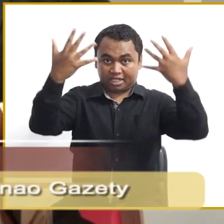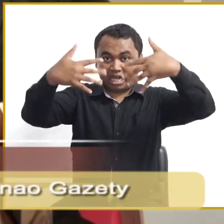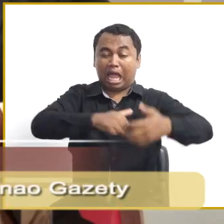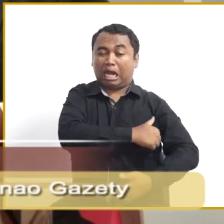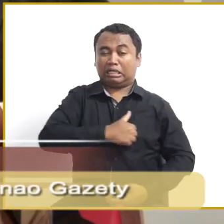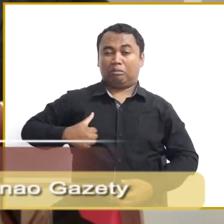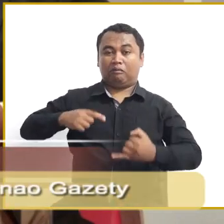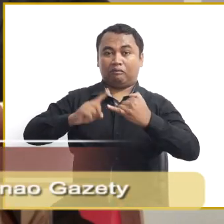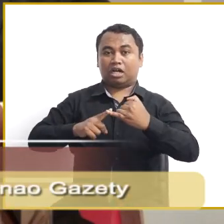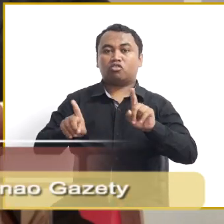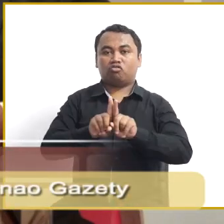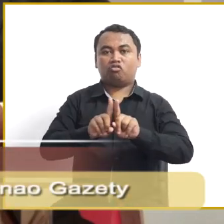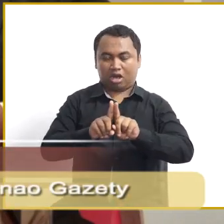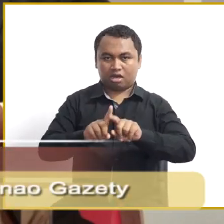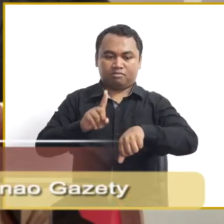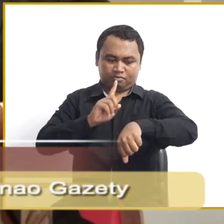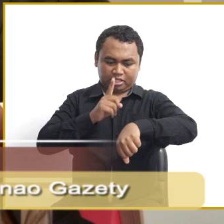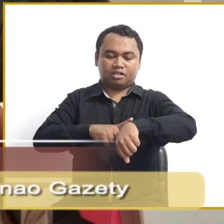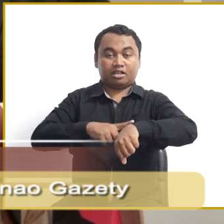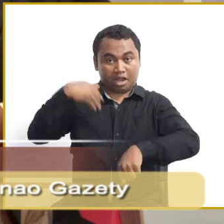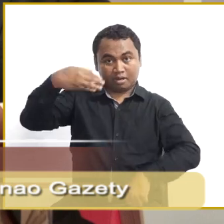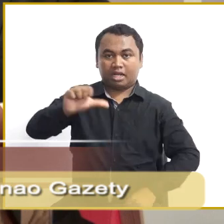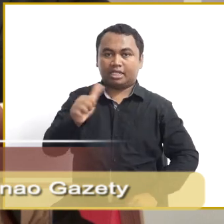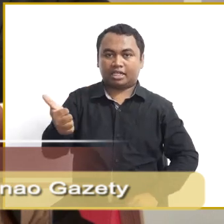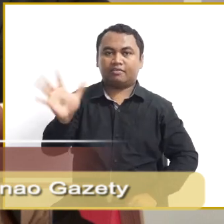fandarana hatramin'ny farany ary hanomezana fotoana